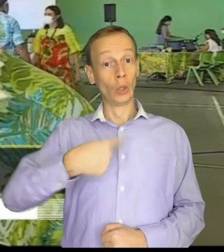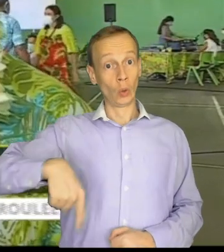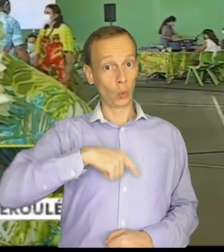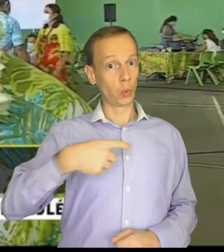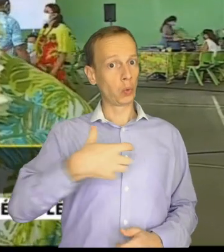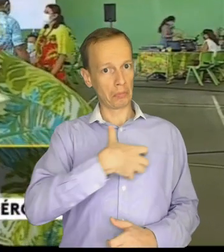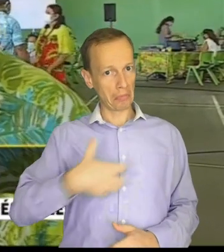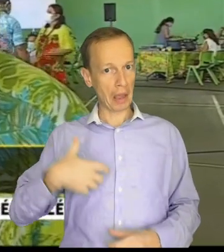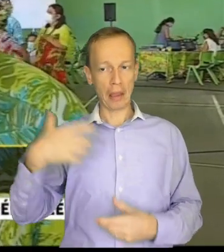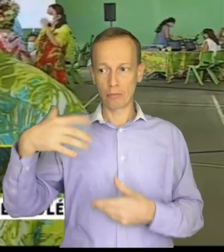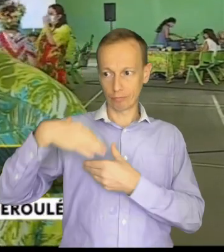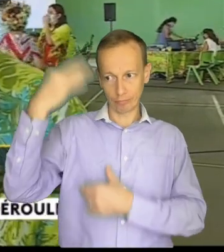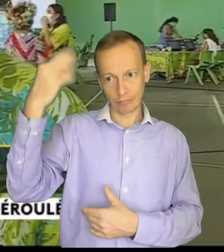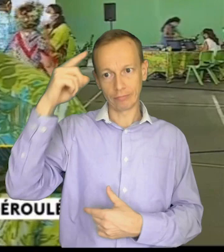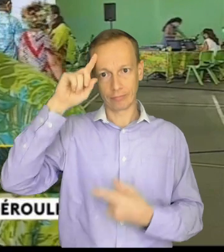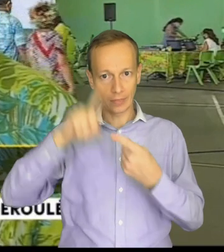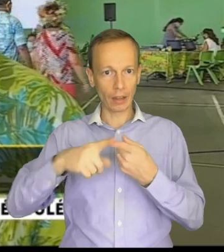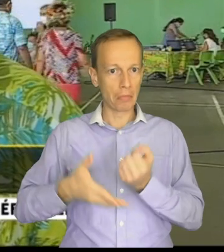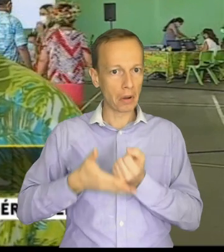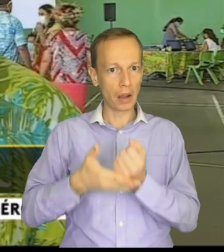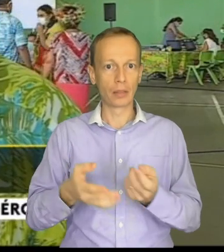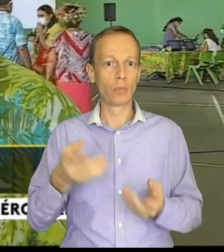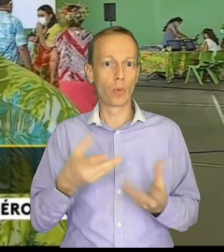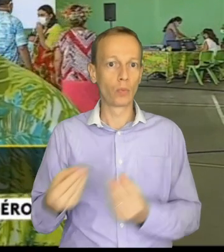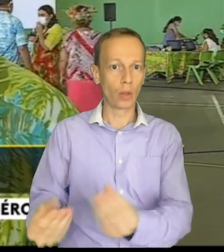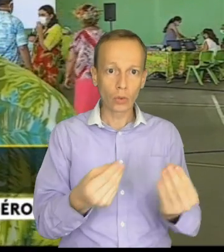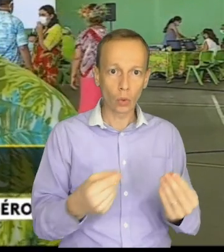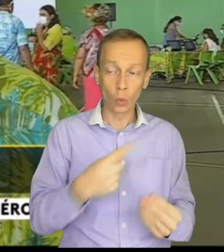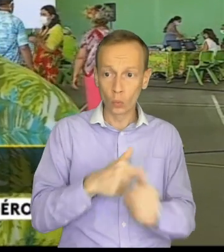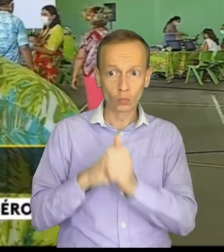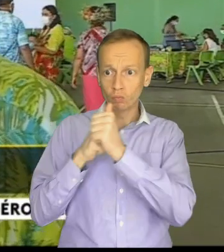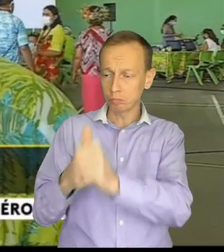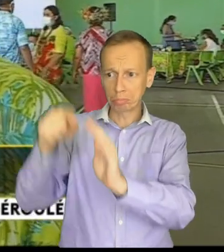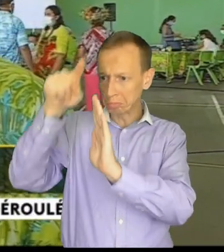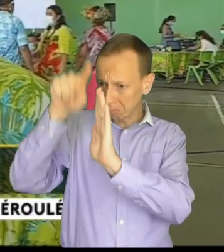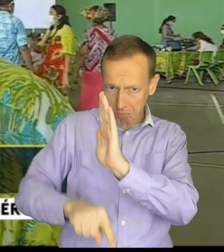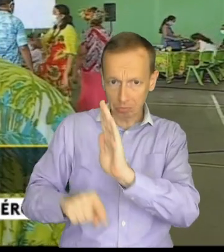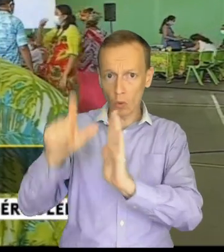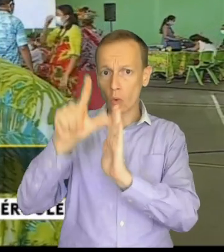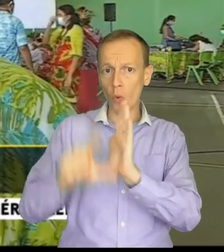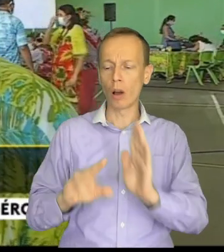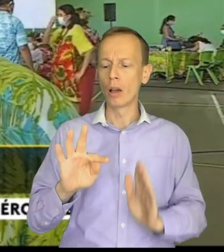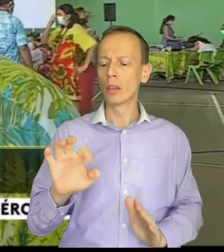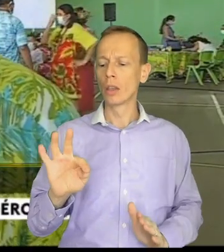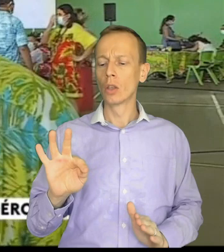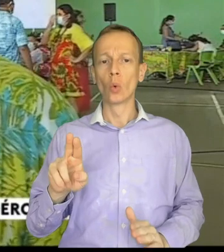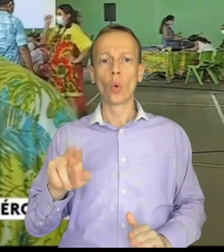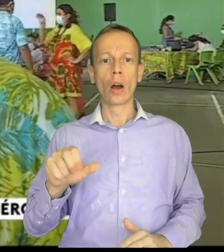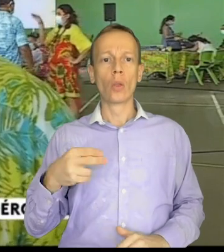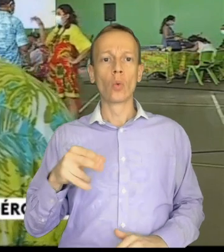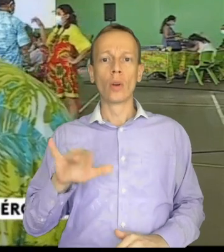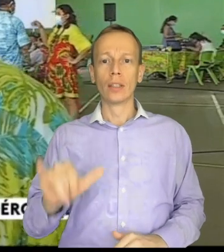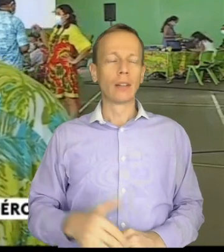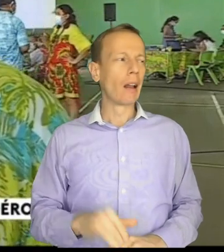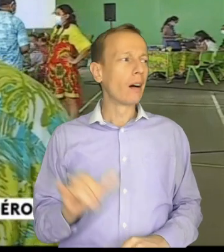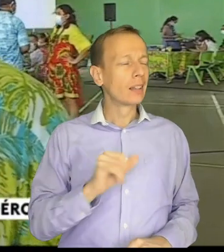élu pour servir sa population, on va respecter énormément la loi de l'ANA Tétouanoui. Et qui est votre candidat alors? Mais je ne peux pas